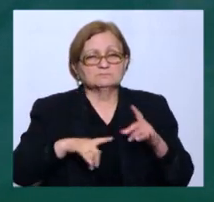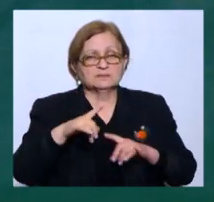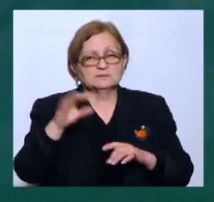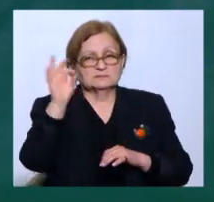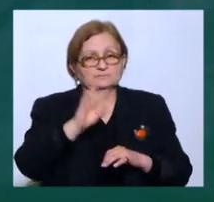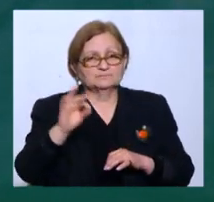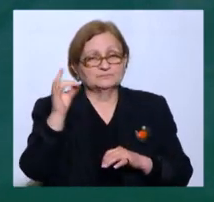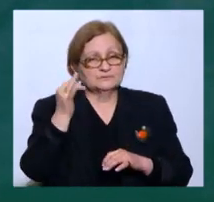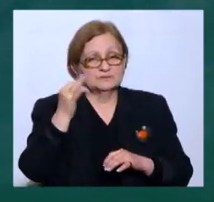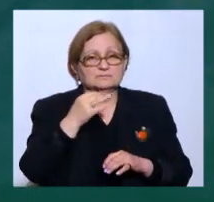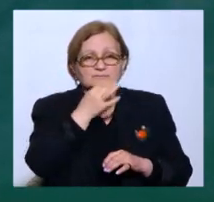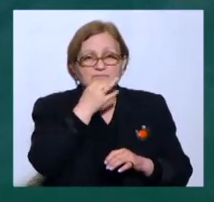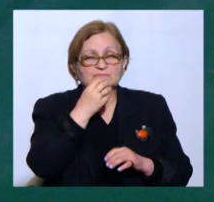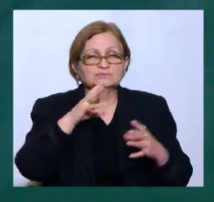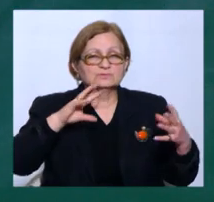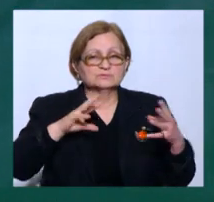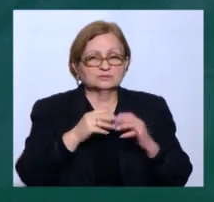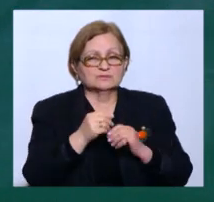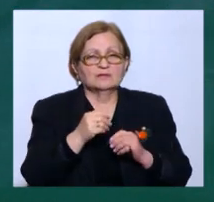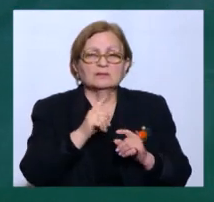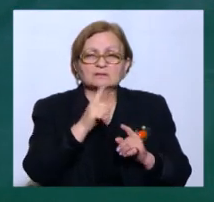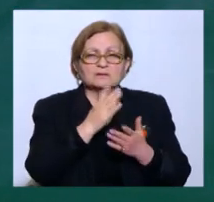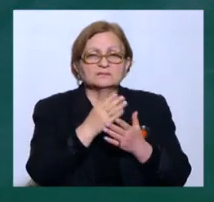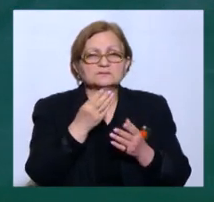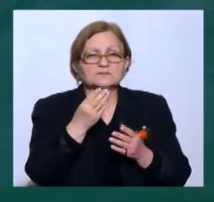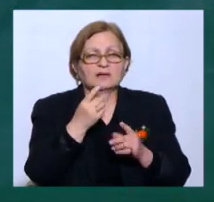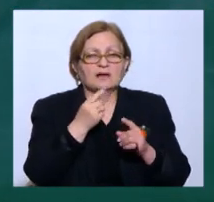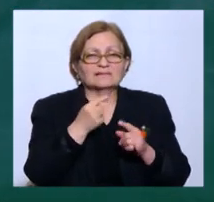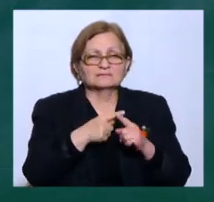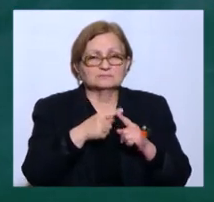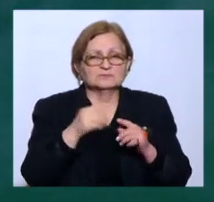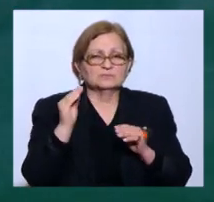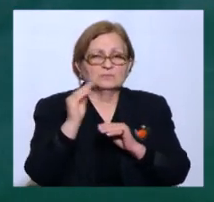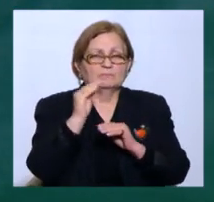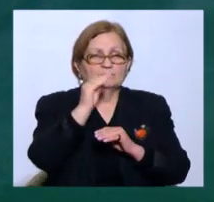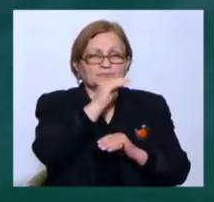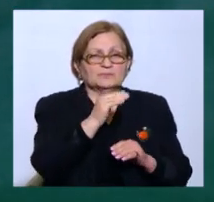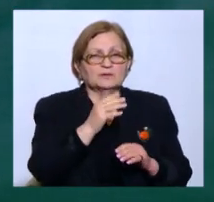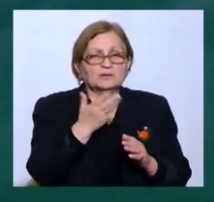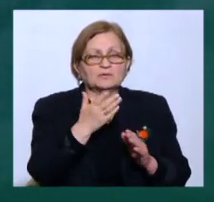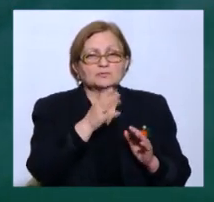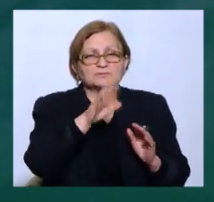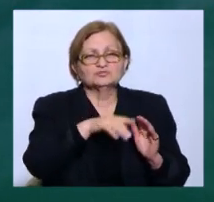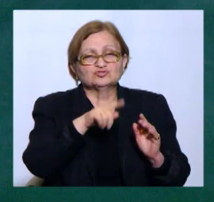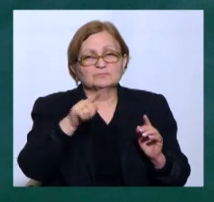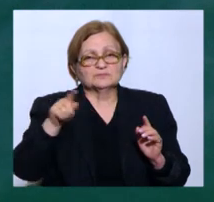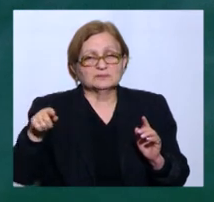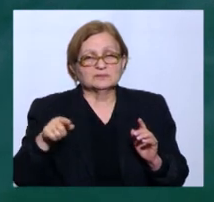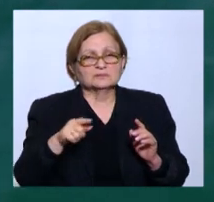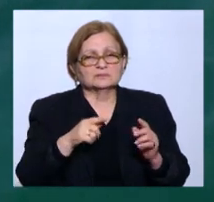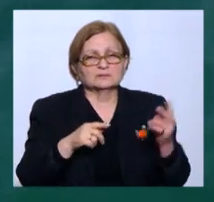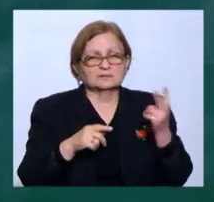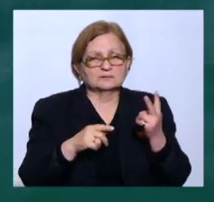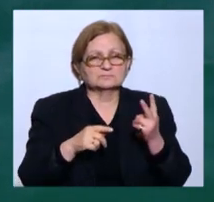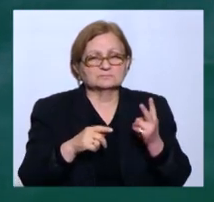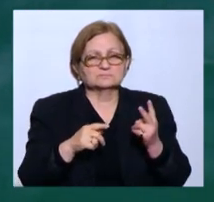მოდით ჯერ შევაჯამოთ არითმეტიკული პროგრესია. ჩვენ ვისით, რომ ისეთ რიცხვით მიმდევრობას, რომლის ყოველი შემდეგი წევრი, დაწყებული